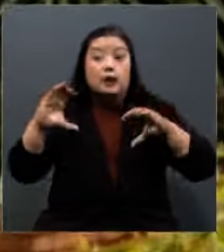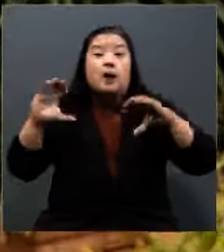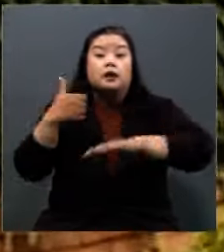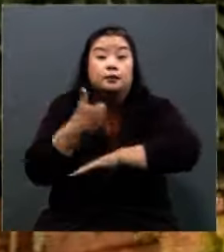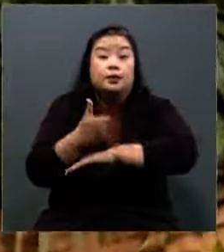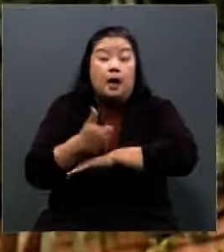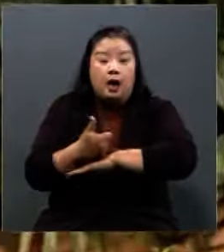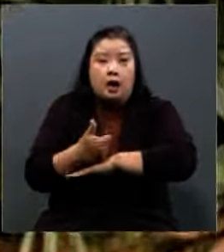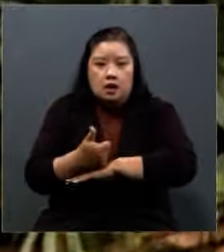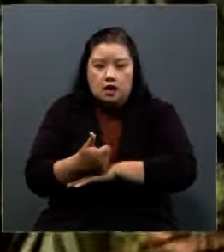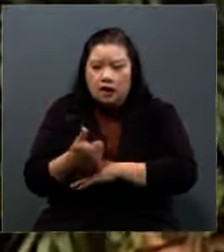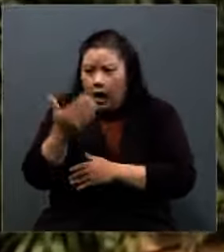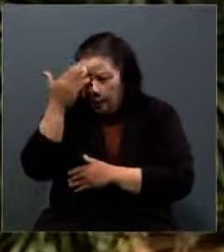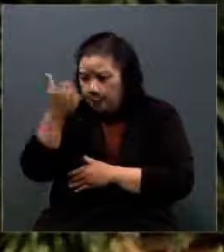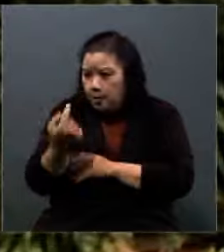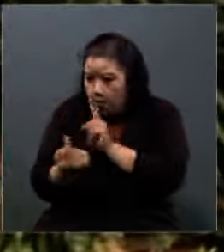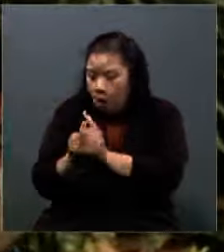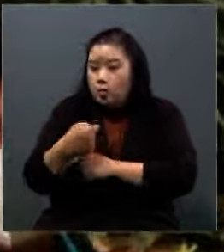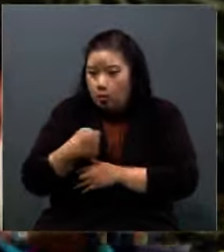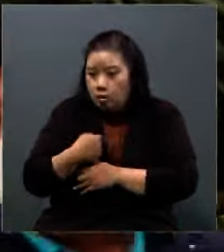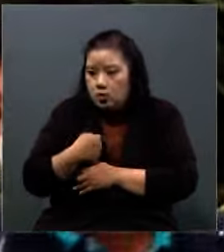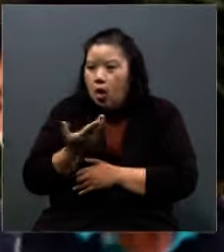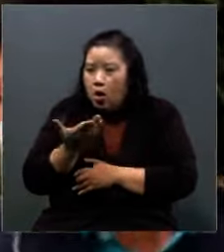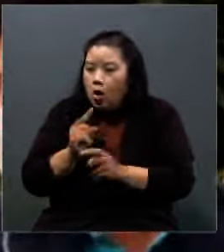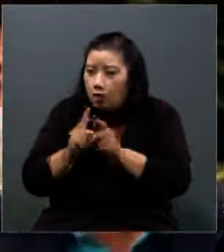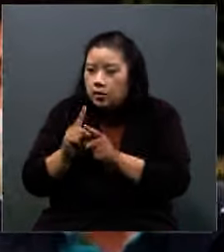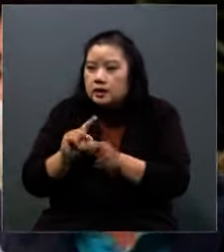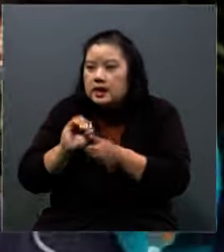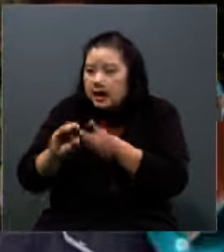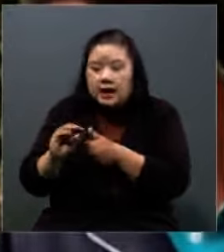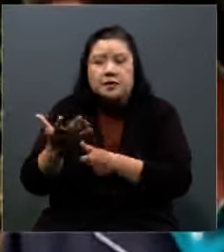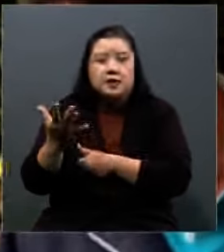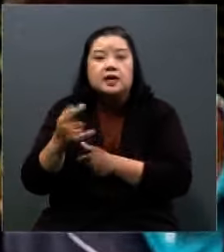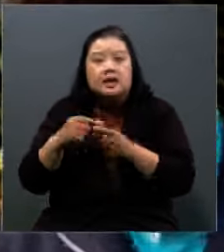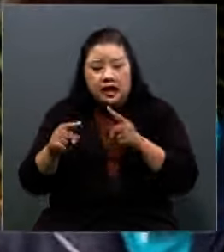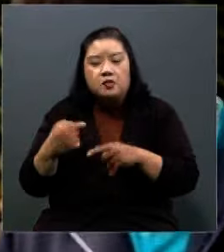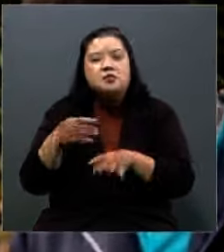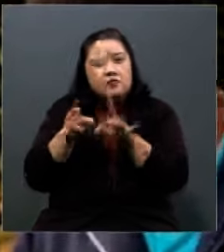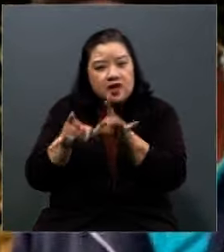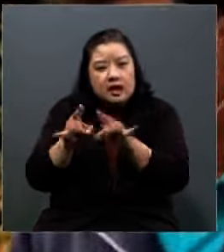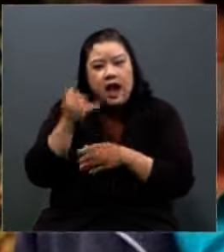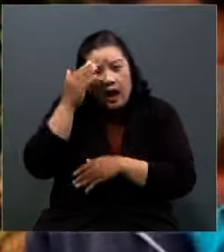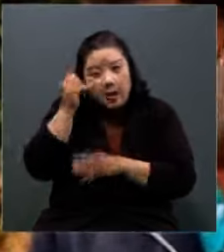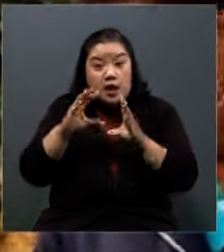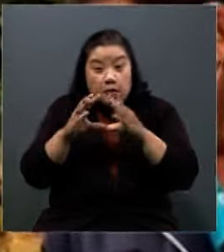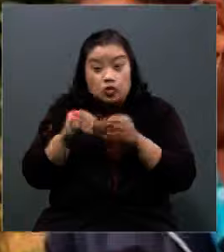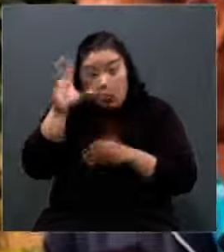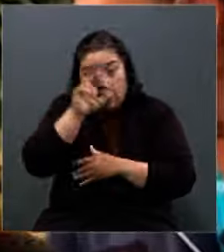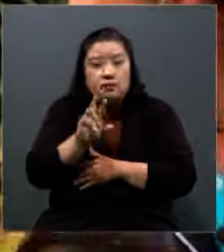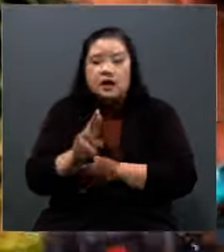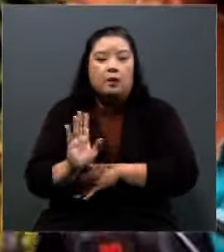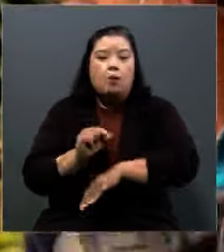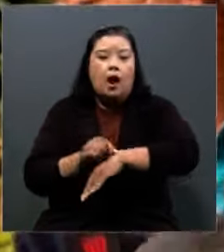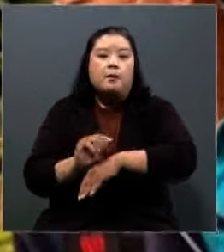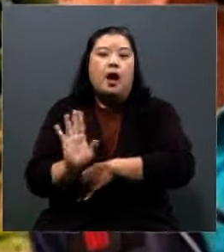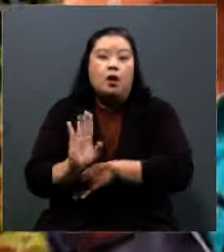เศรษฐาน ะครับก็บอกว่าไม่ได้มาขอคำปรึกษาอะไรนะครับแต่ส่วนตัวเนี่ยก็มีการแซวกันนะครับแซวไปว่าอย่าประชุมเกินเที่ยงคืนนะเพราะว่าเดี๋ยวเ